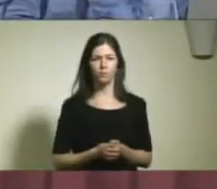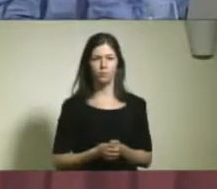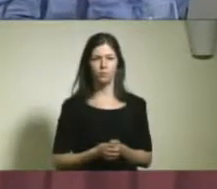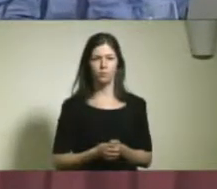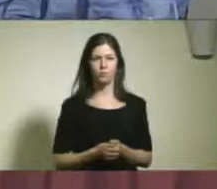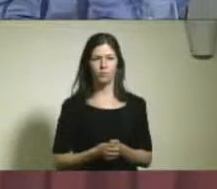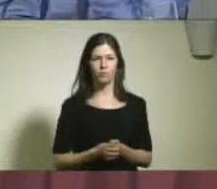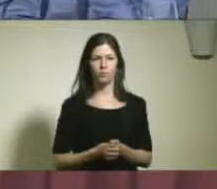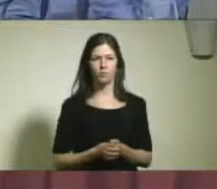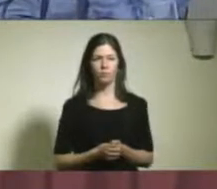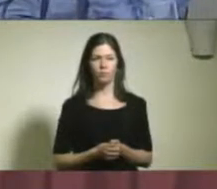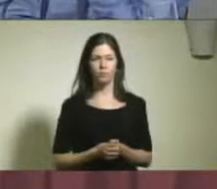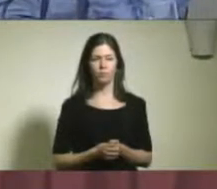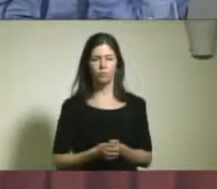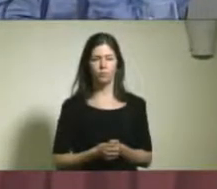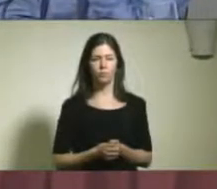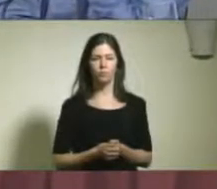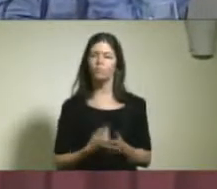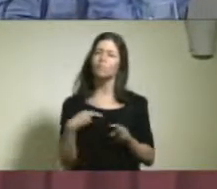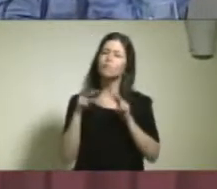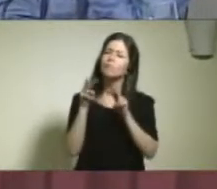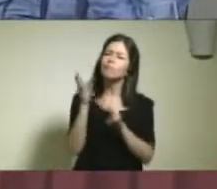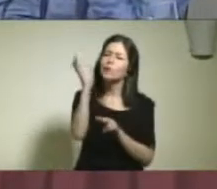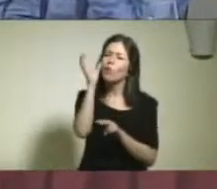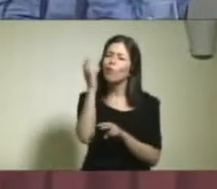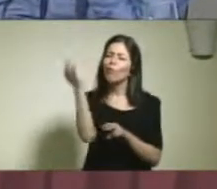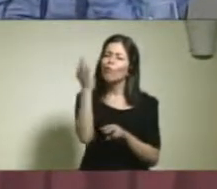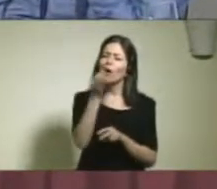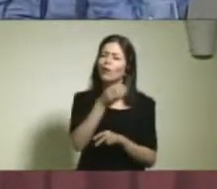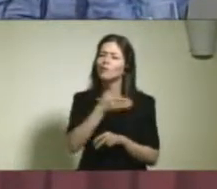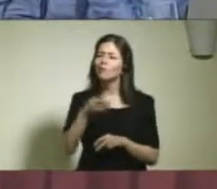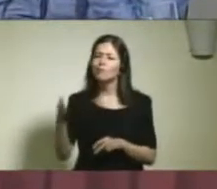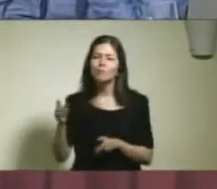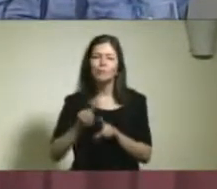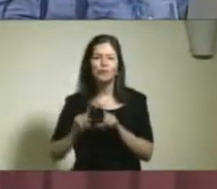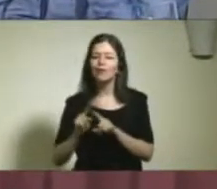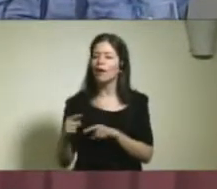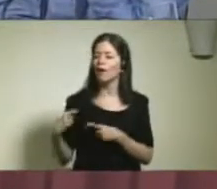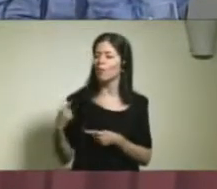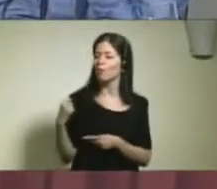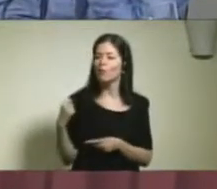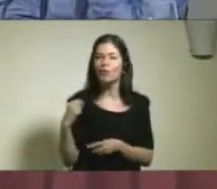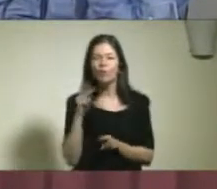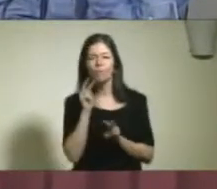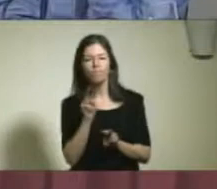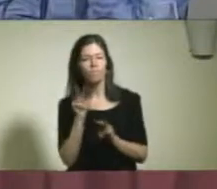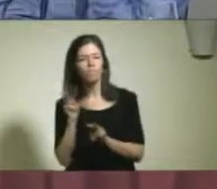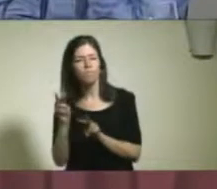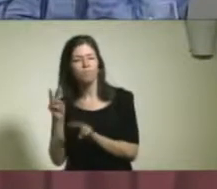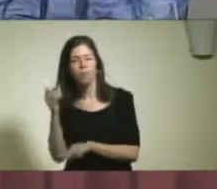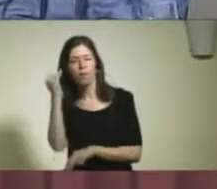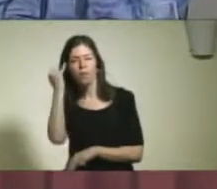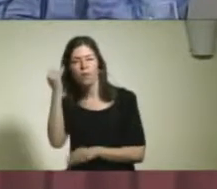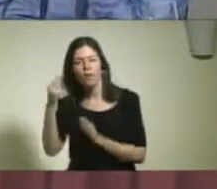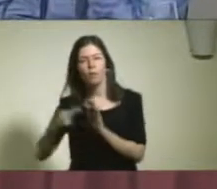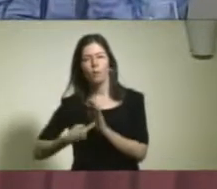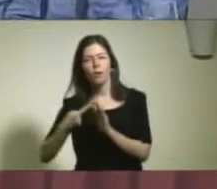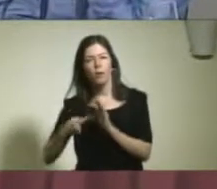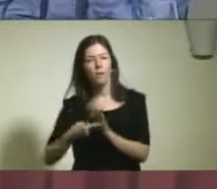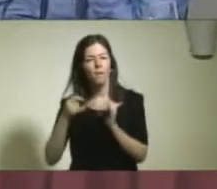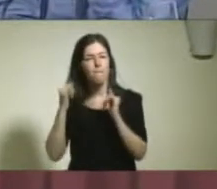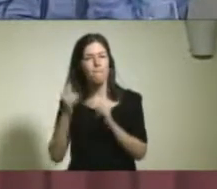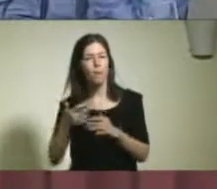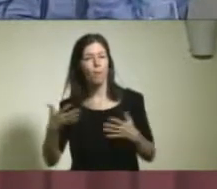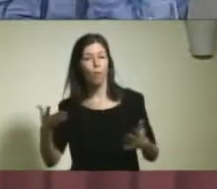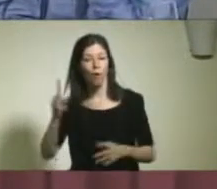intéressant en écoutant les différents conférenciers cette fin de semaine parce qu'il y a cette idée qui revient constamment, à savoir la relation entre le